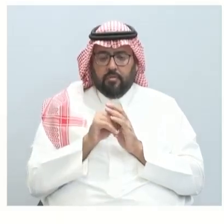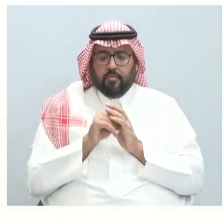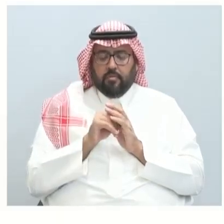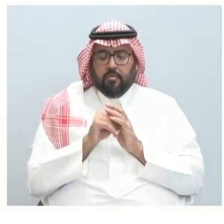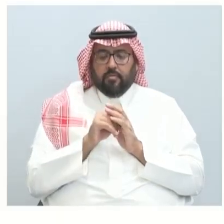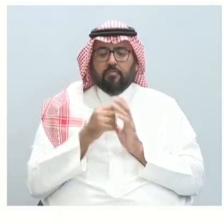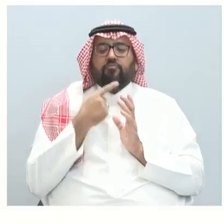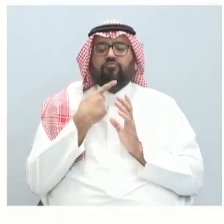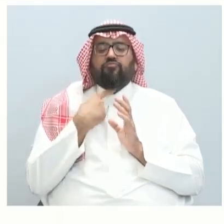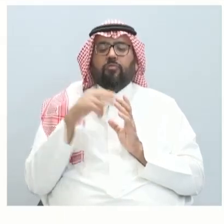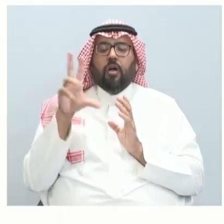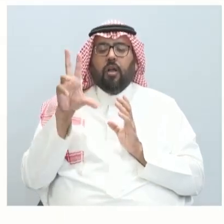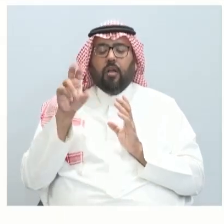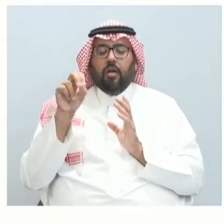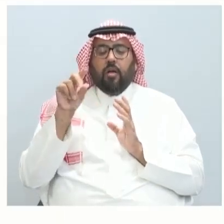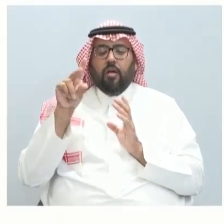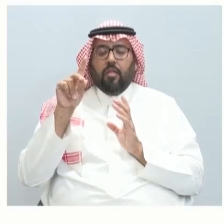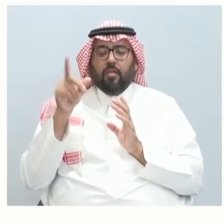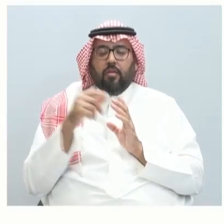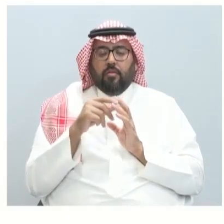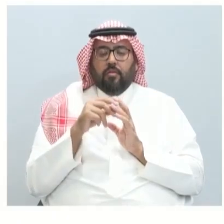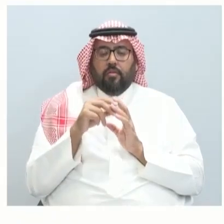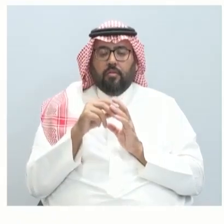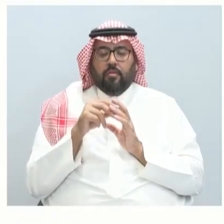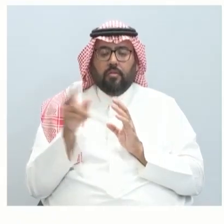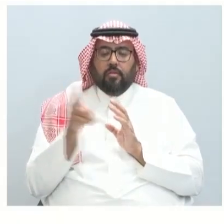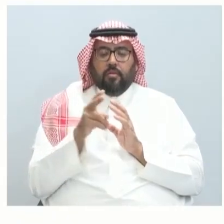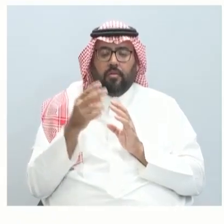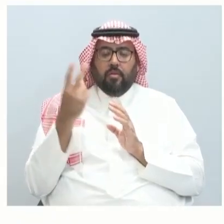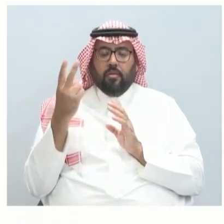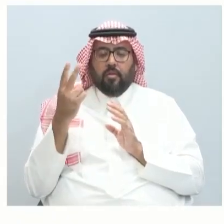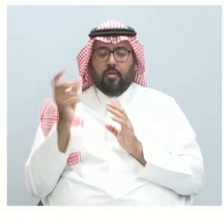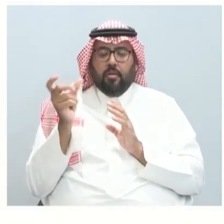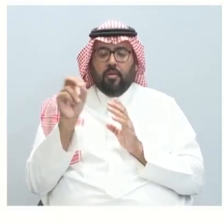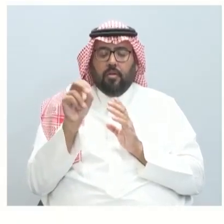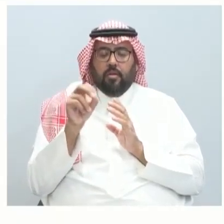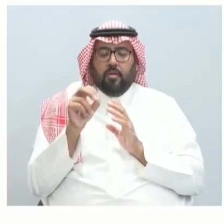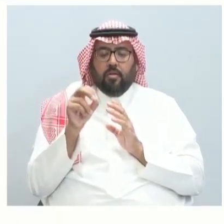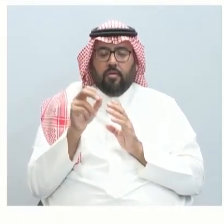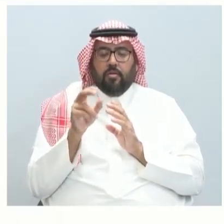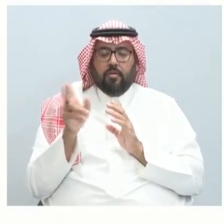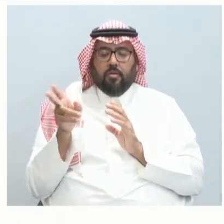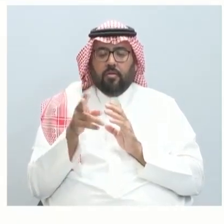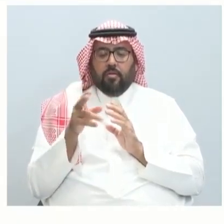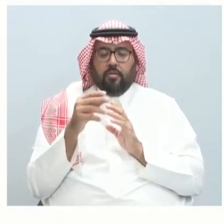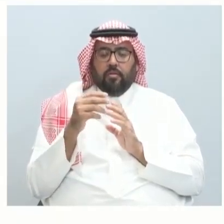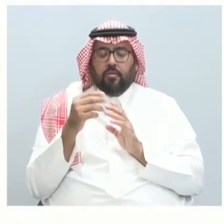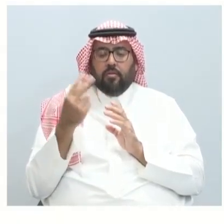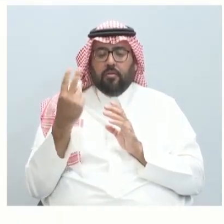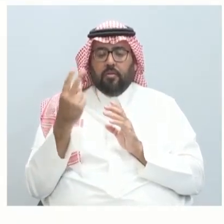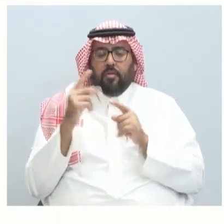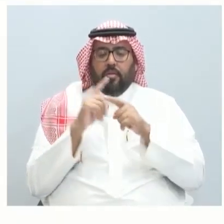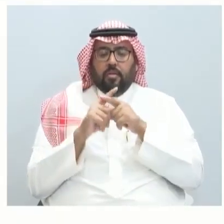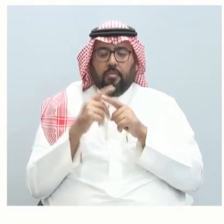متر نريد القطر ابنائي بناتي اذا اقول القطر يساوي اثنين مضروبه في نصف القطر اثنان مضروبا في